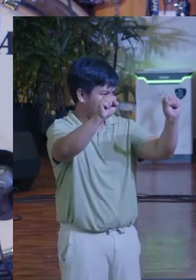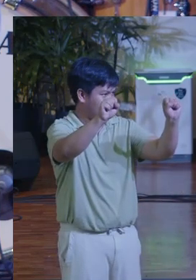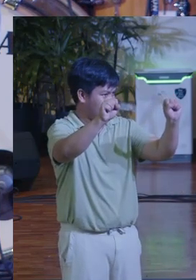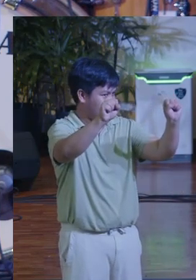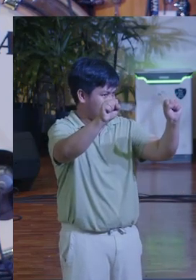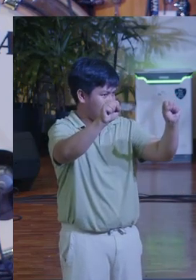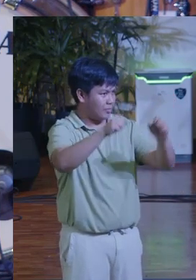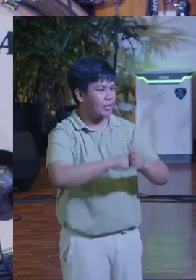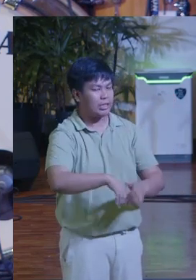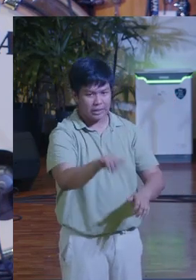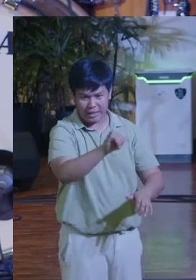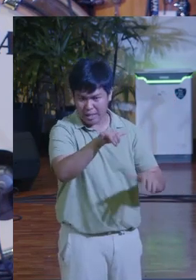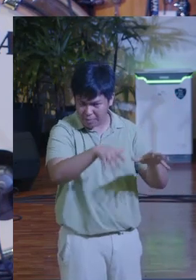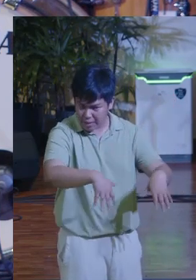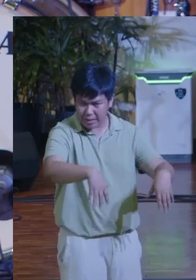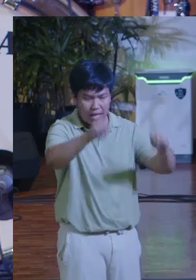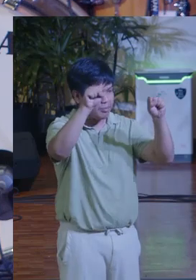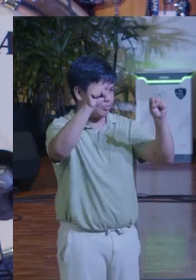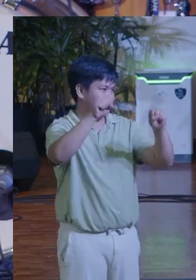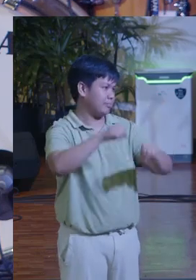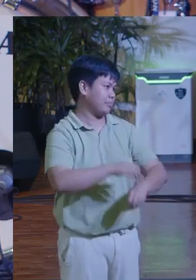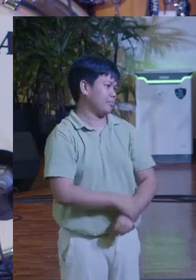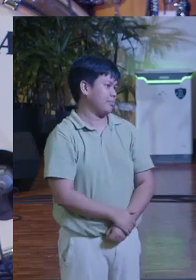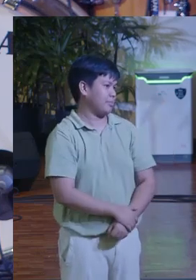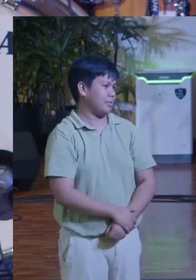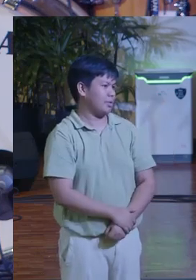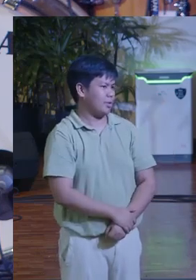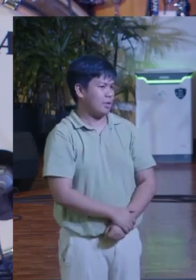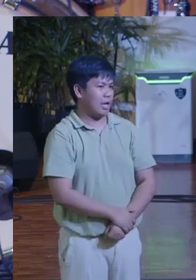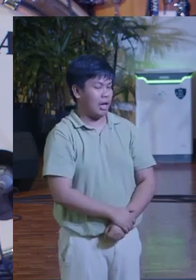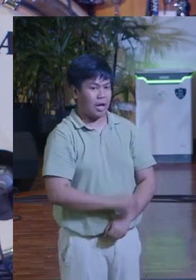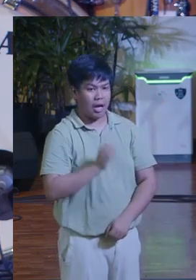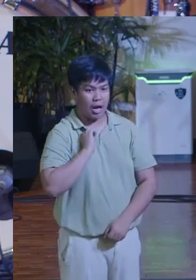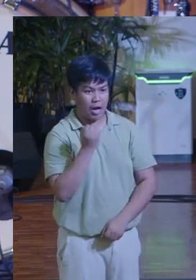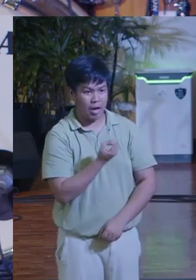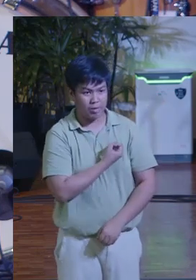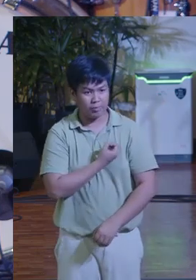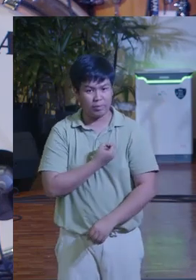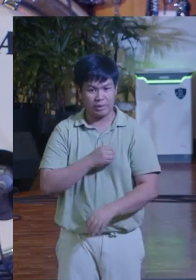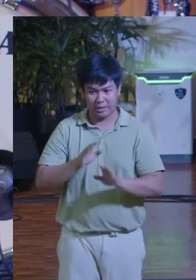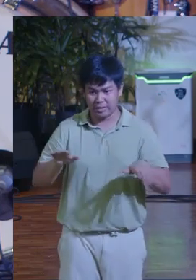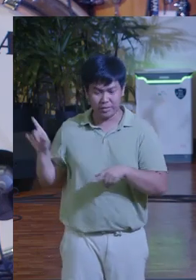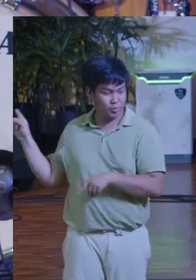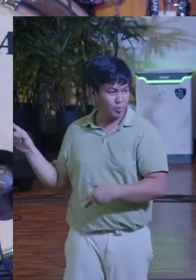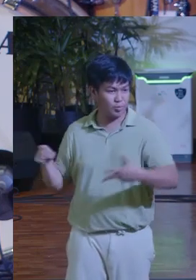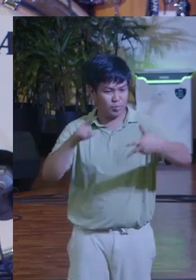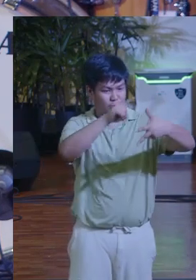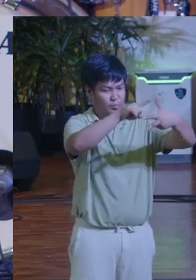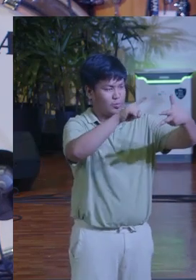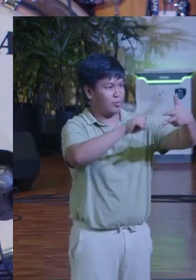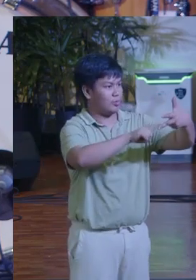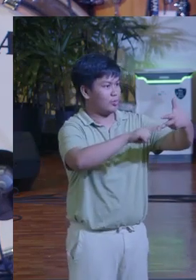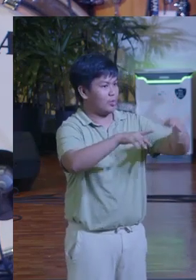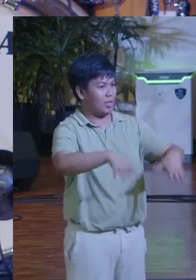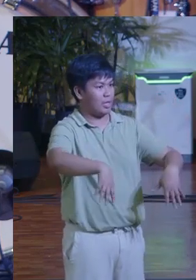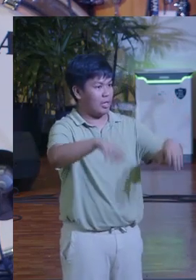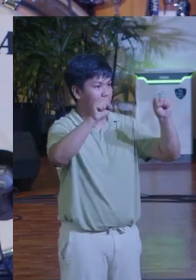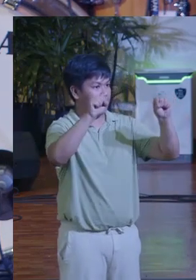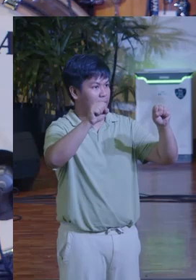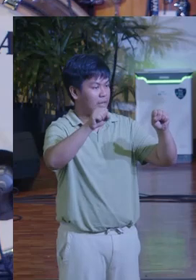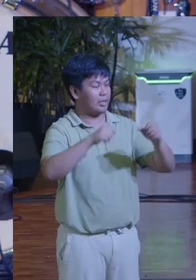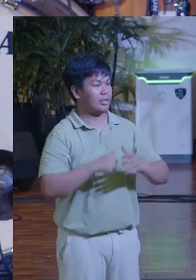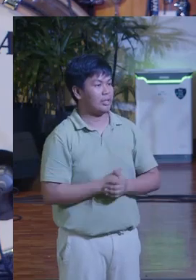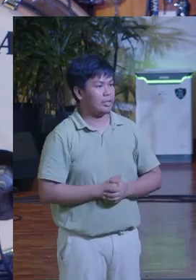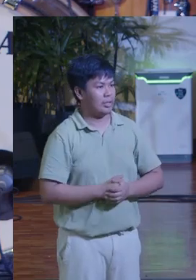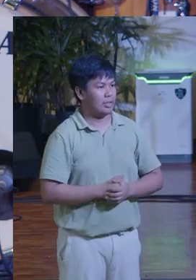Pareho ng adoption ni Moses. Ang aming pong dalawang adopted na anak, si Mrs. Miliado,